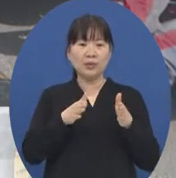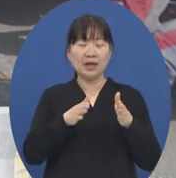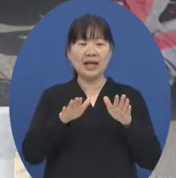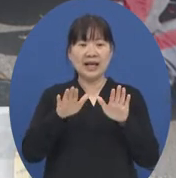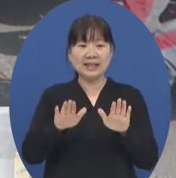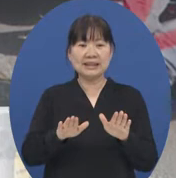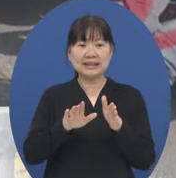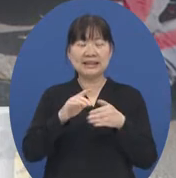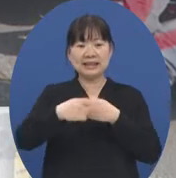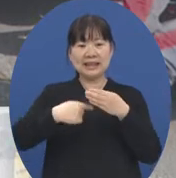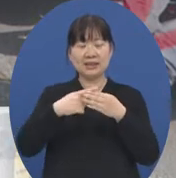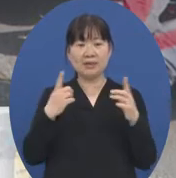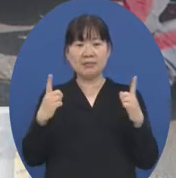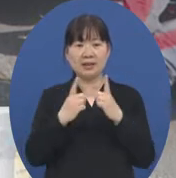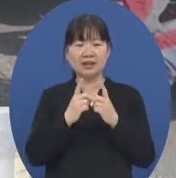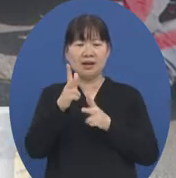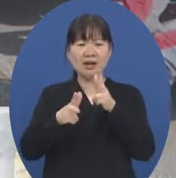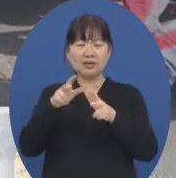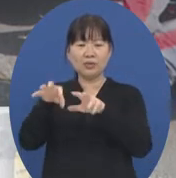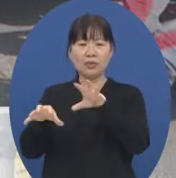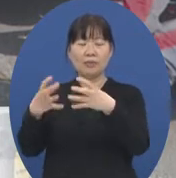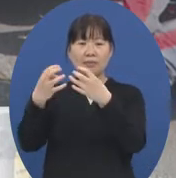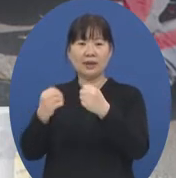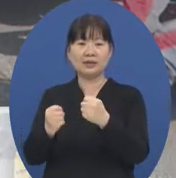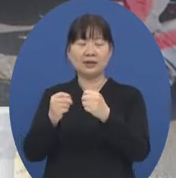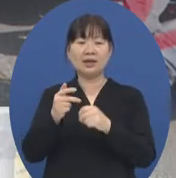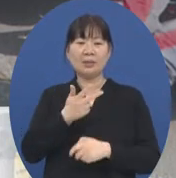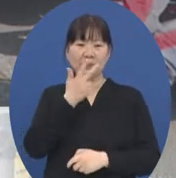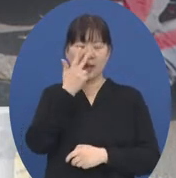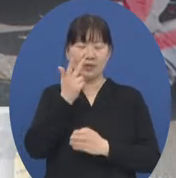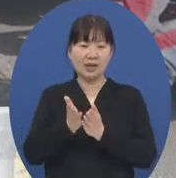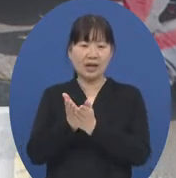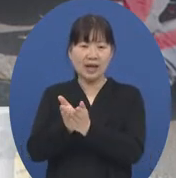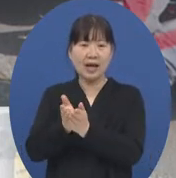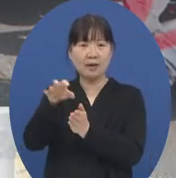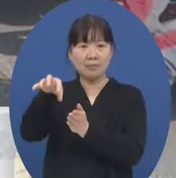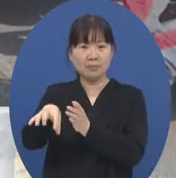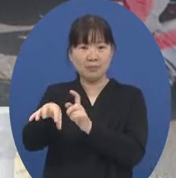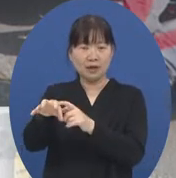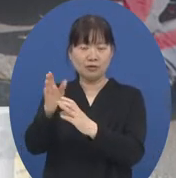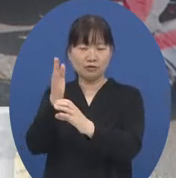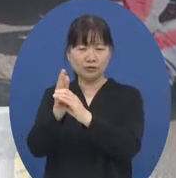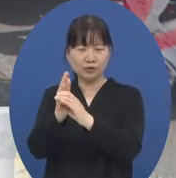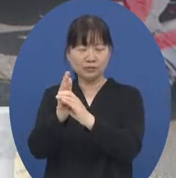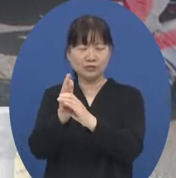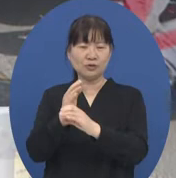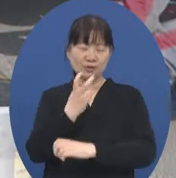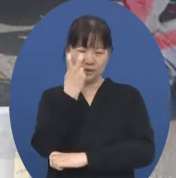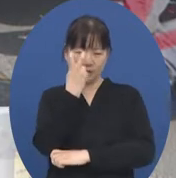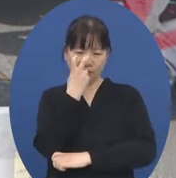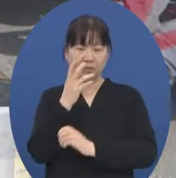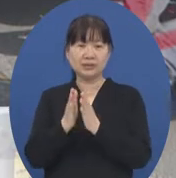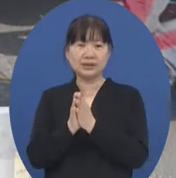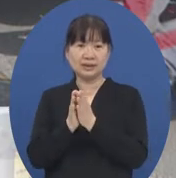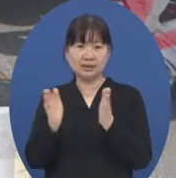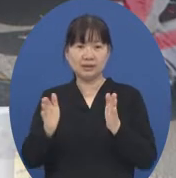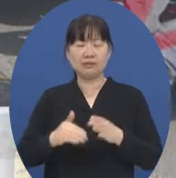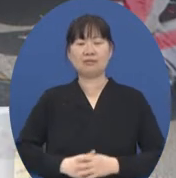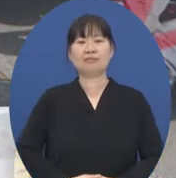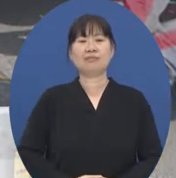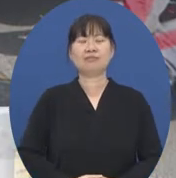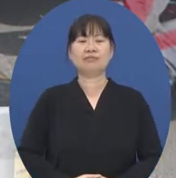기간을 맞아 산업단지가 많은 평택항만을 중심으로 미세먼지 합동 점검에 나섰습니다. 이슬비 기자가